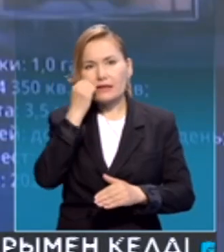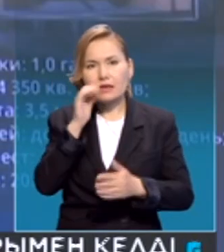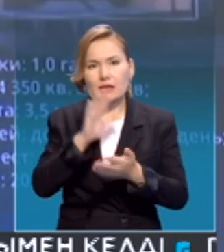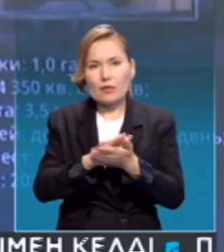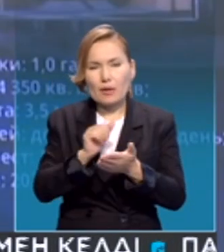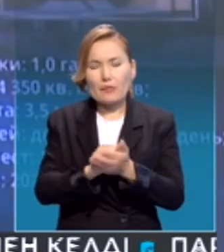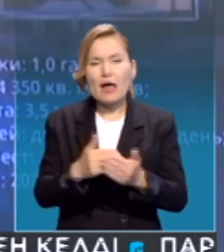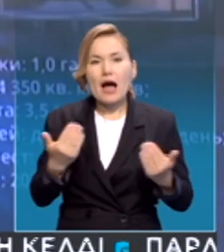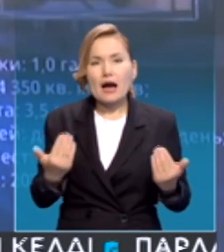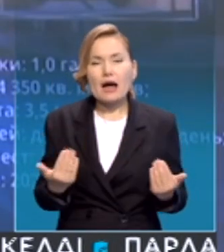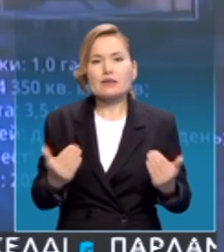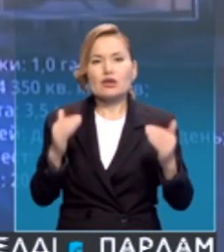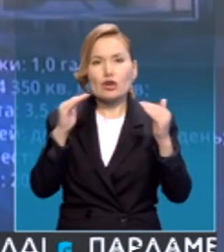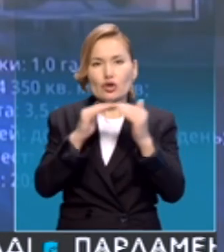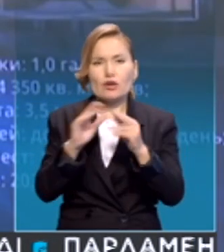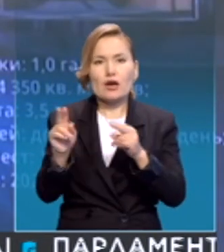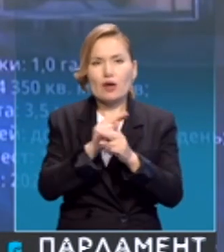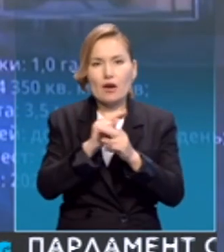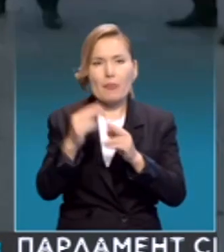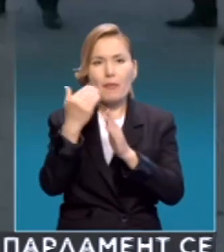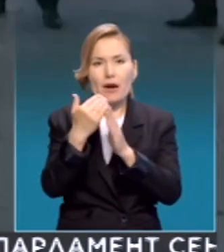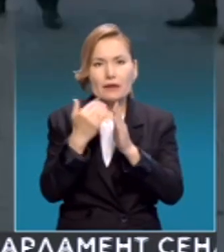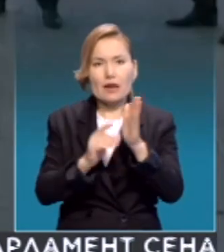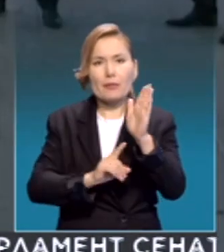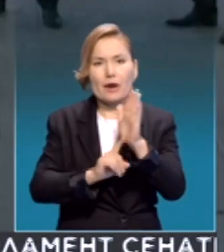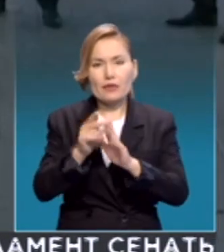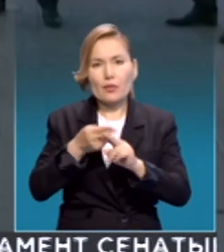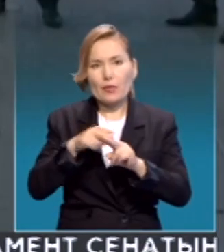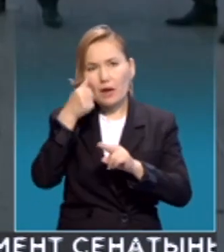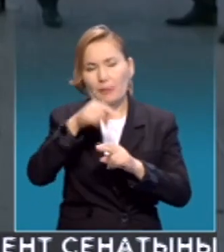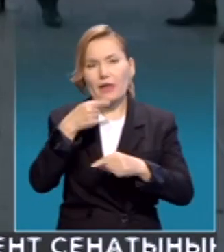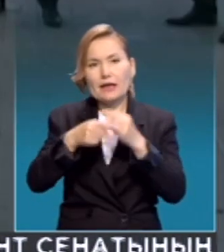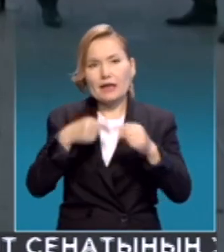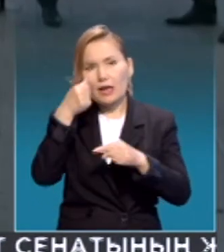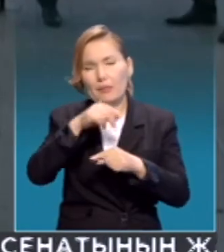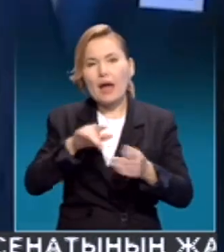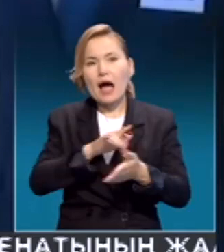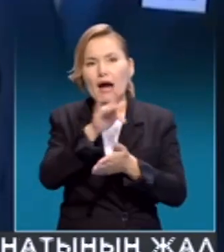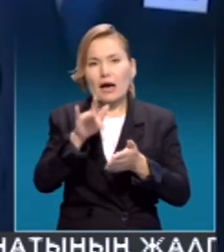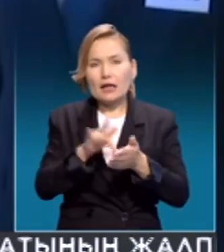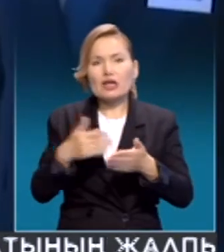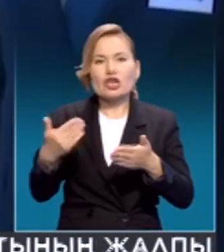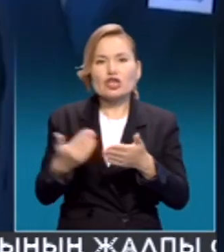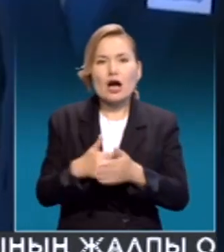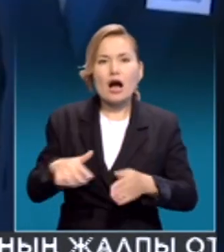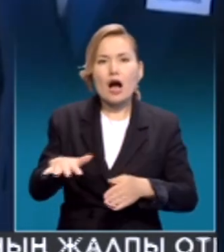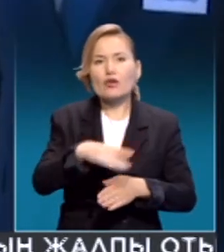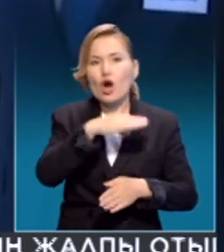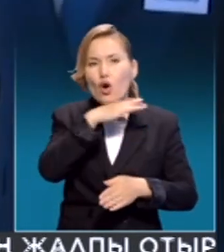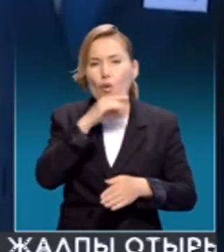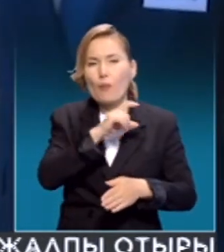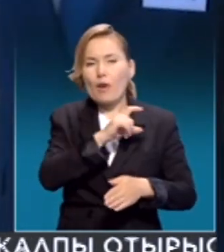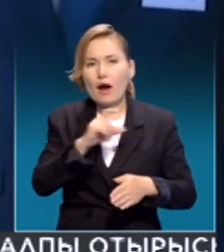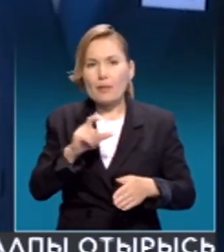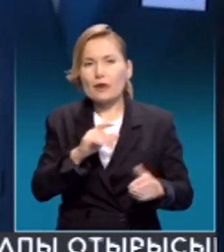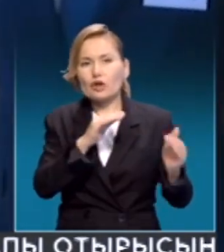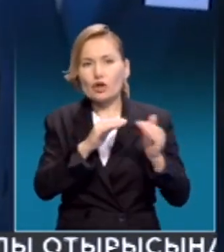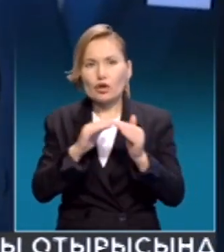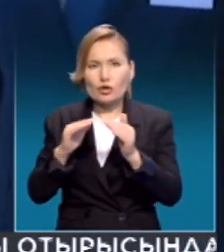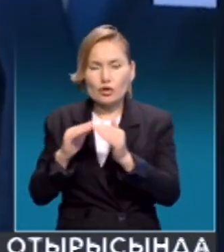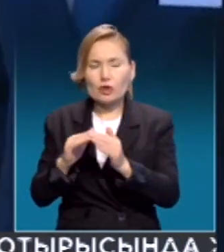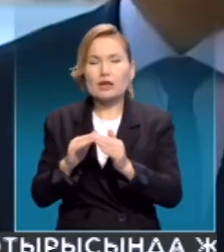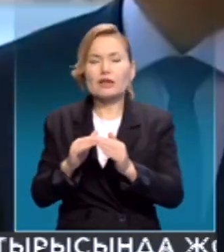Қазір үйді жаңарту бағдарламасы жүзеге асырылып жатыр. Биыл және келер жылы қаланың жаңа ауданында көп қабатты 20 тұрғын үй